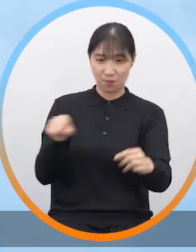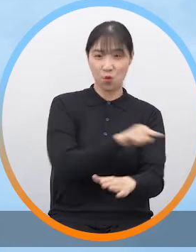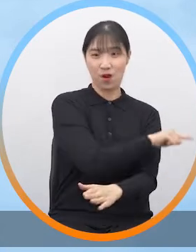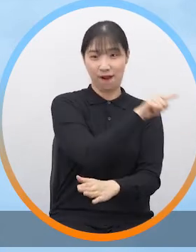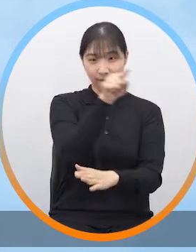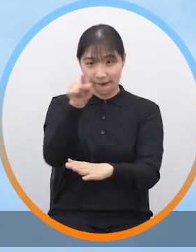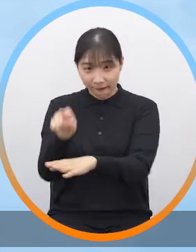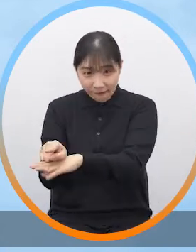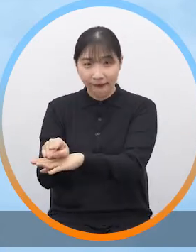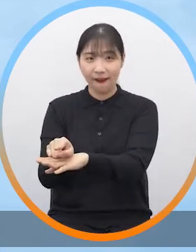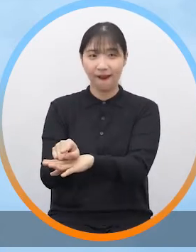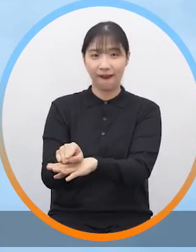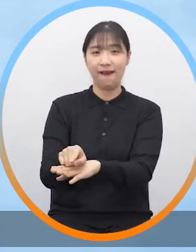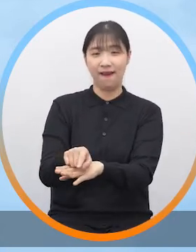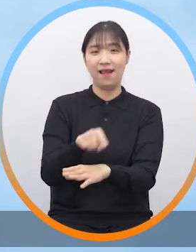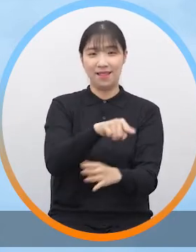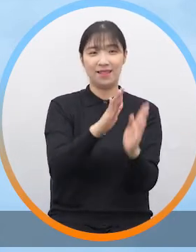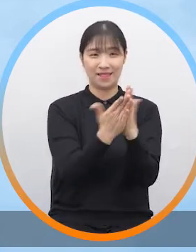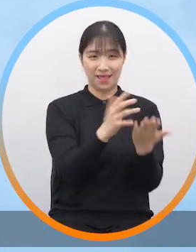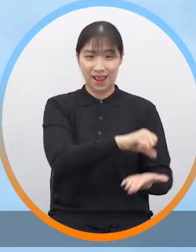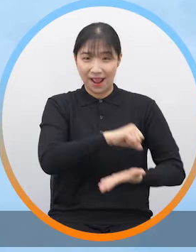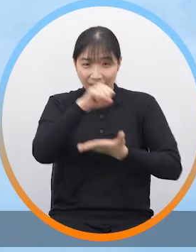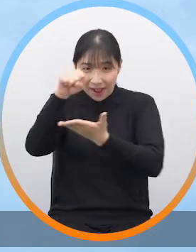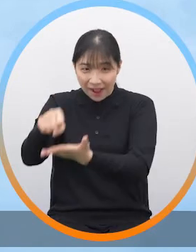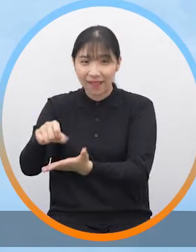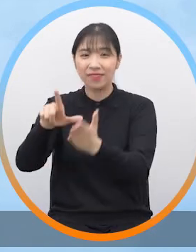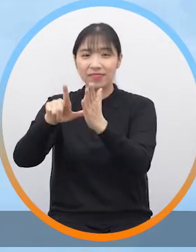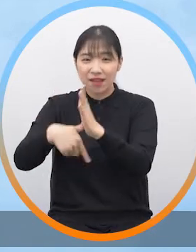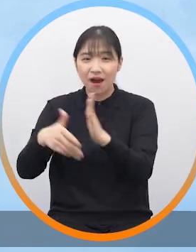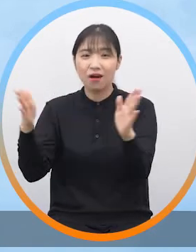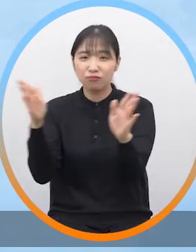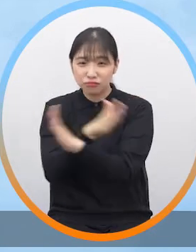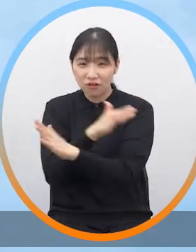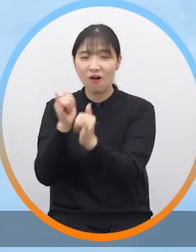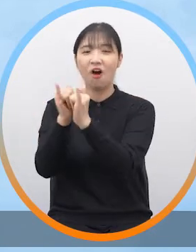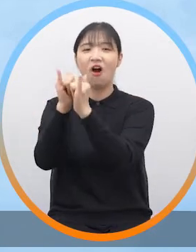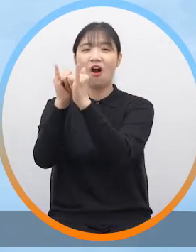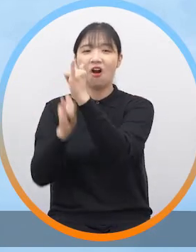일본에 건너가 천자문과 논어를 가지고 왔기 때문에 이때부터